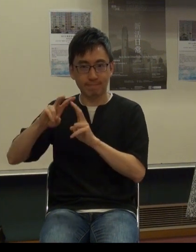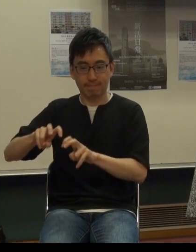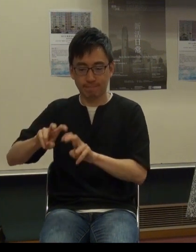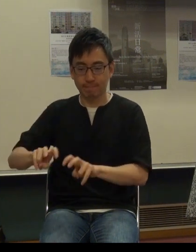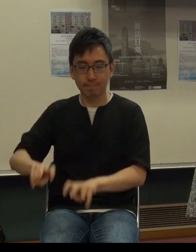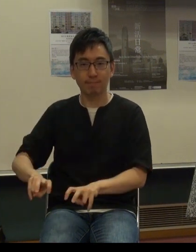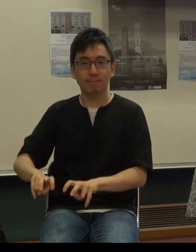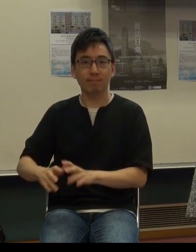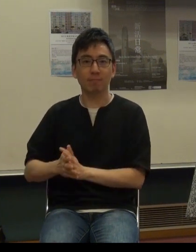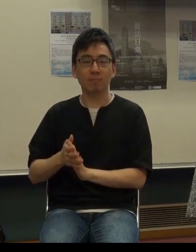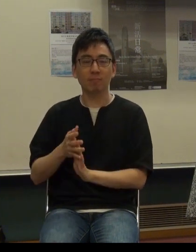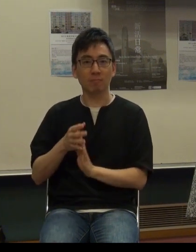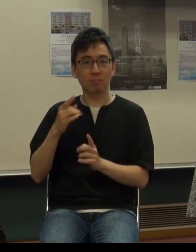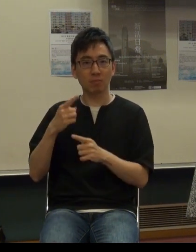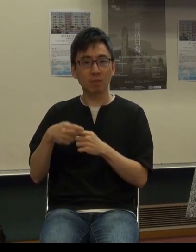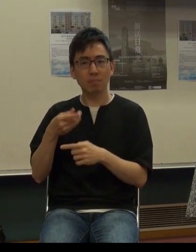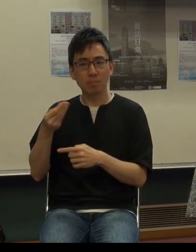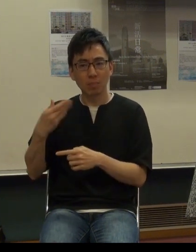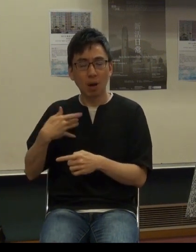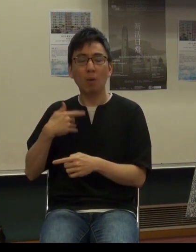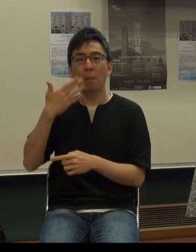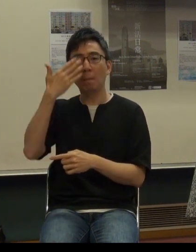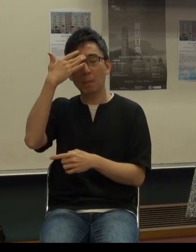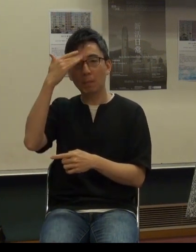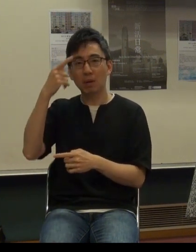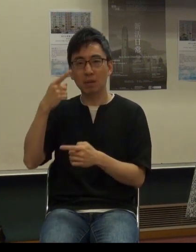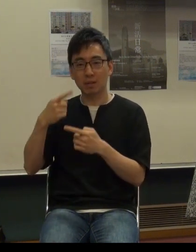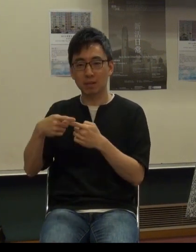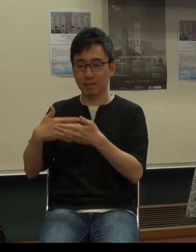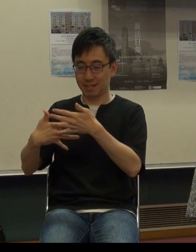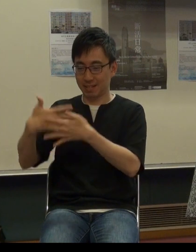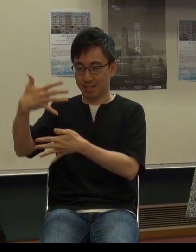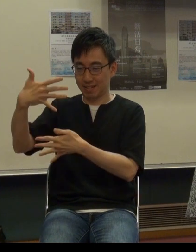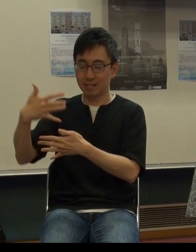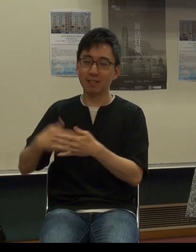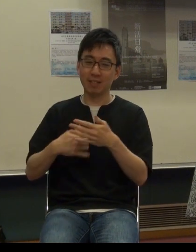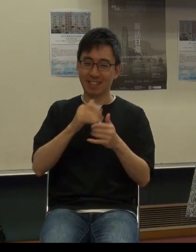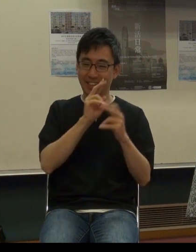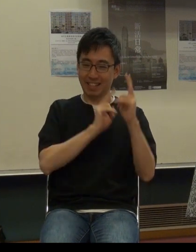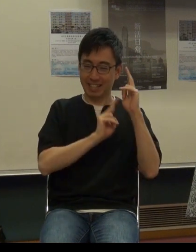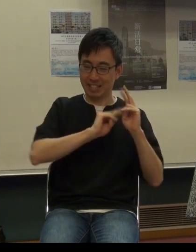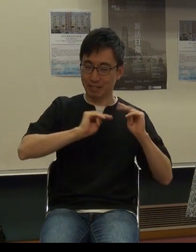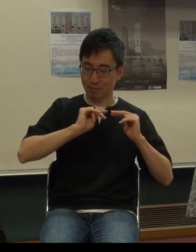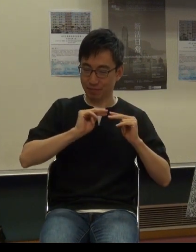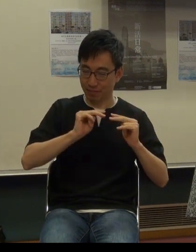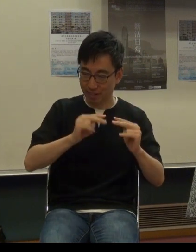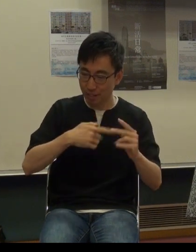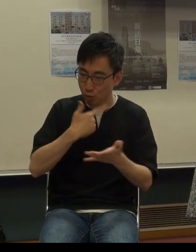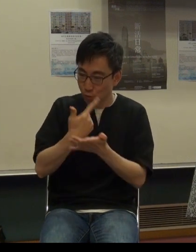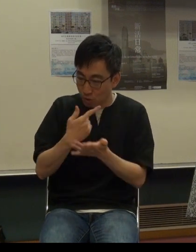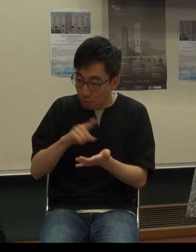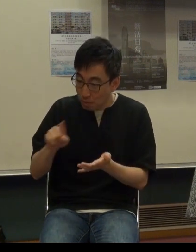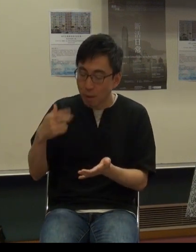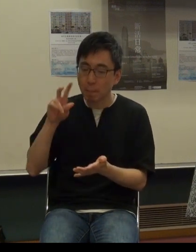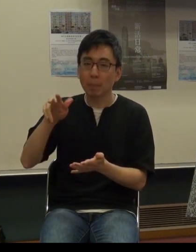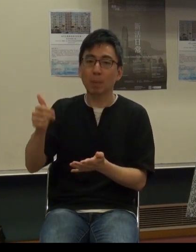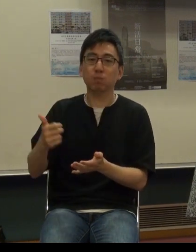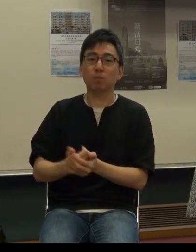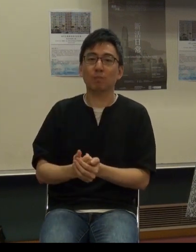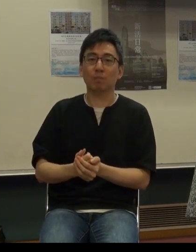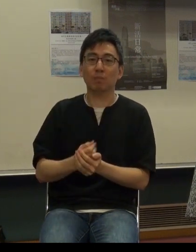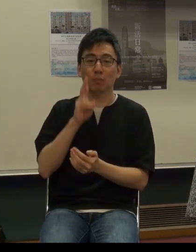點以至我哋先至明白到佢喺成個建築嘅發展裏邊嗰個位置。嗱，例如